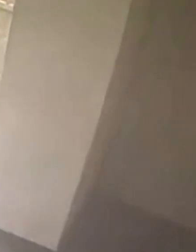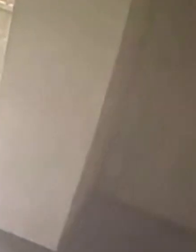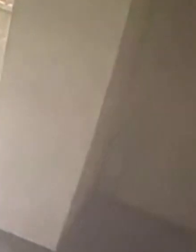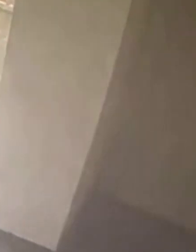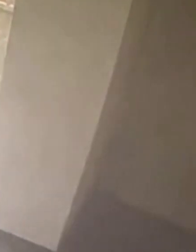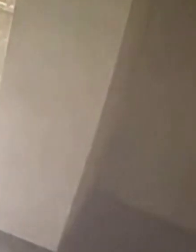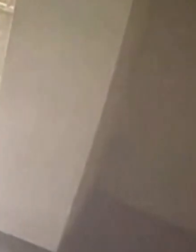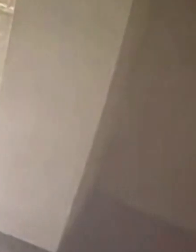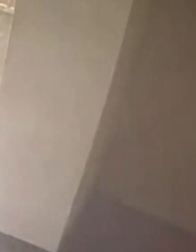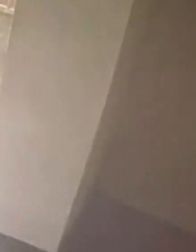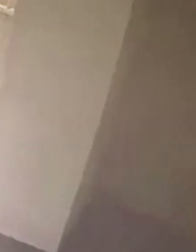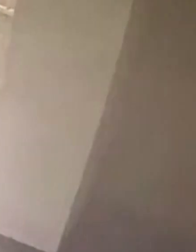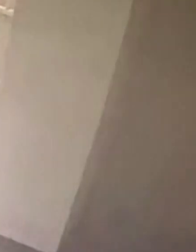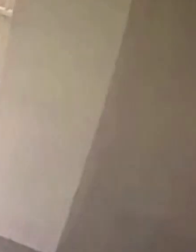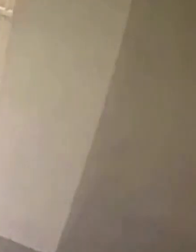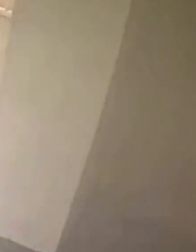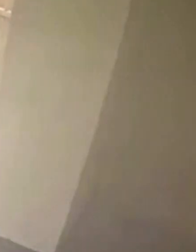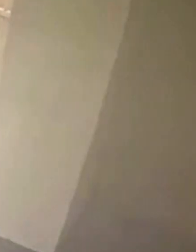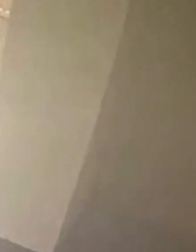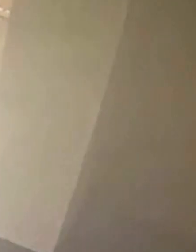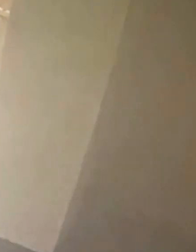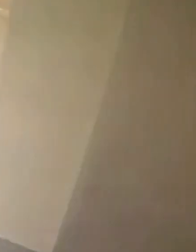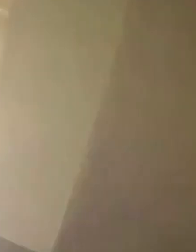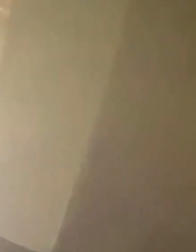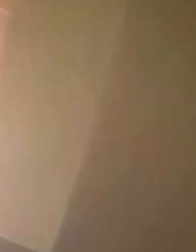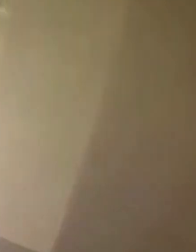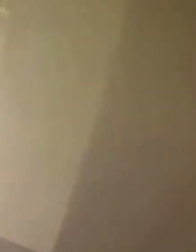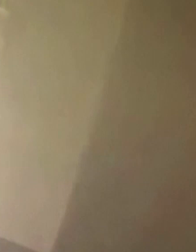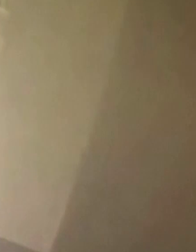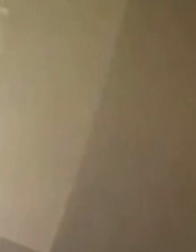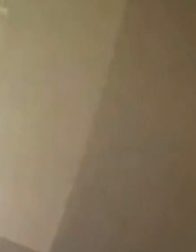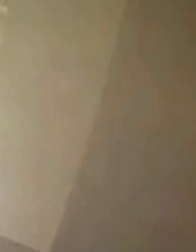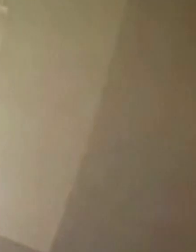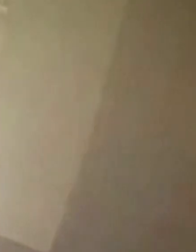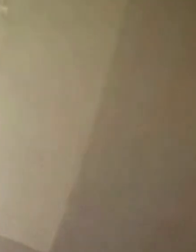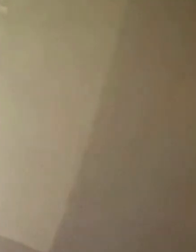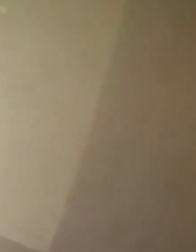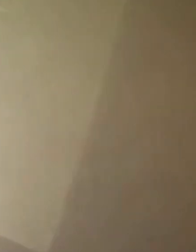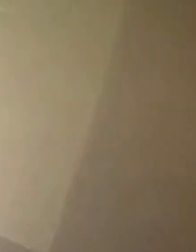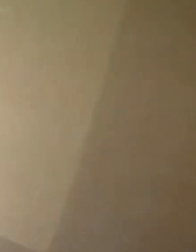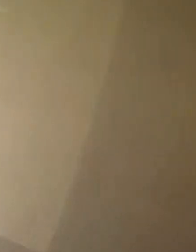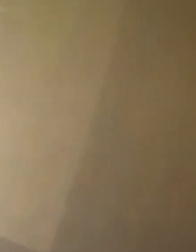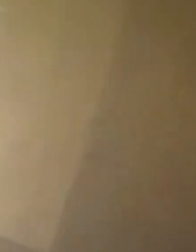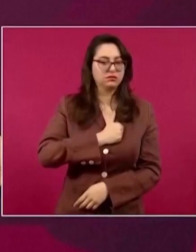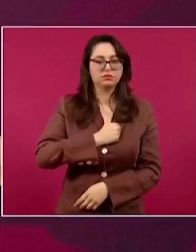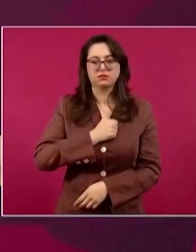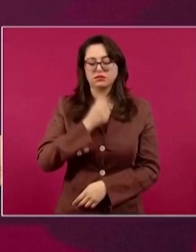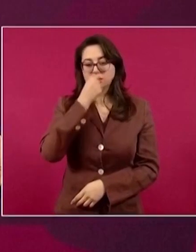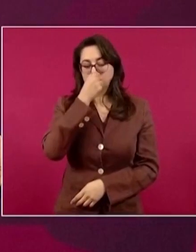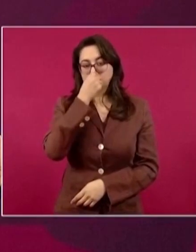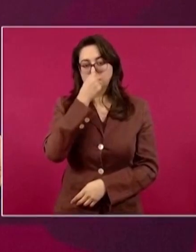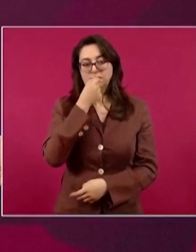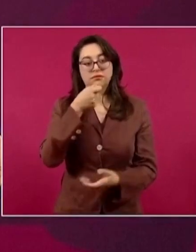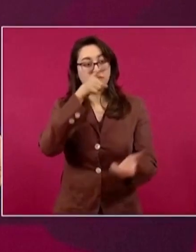di cư trong nhiều năm qua tại Mexico xảy ra trong bối cảnh nước này và Mỹ đang tăng cường phối hợp kiểm soát người di cư bất hợp pháp